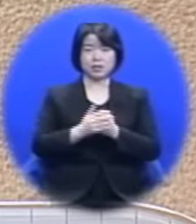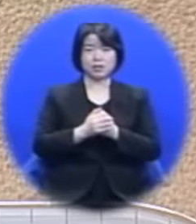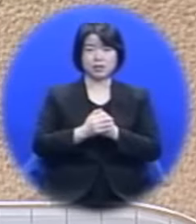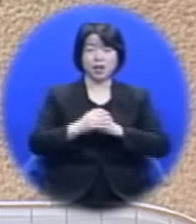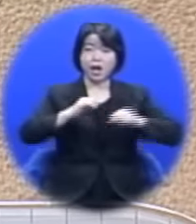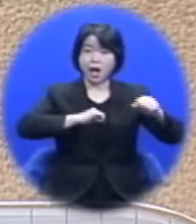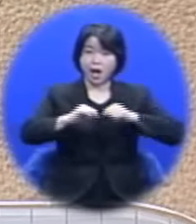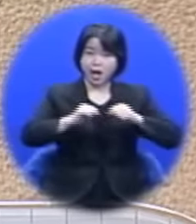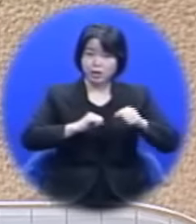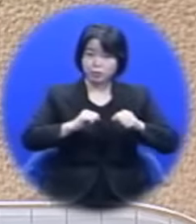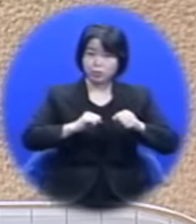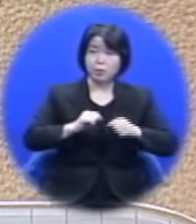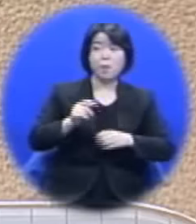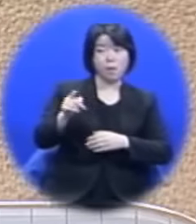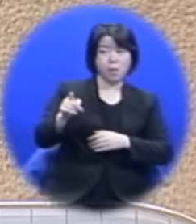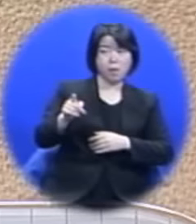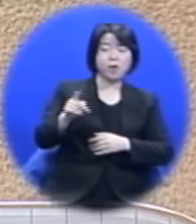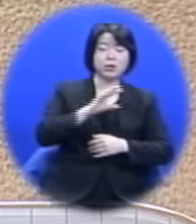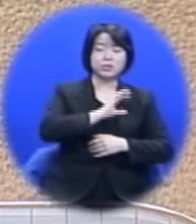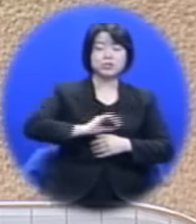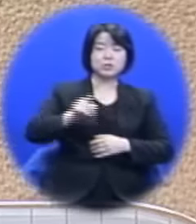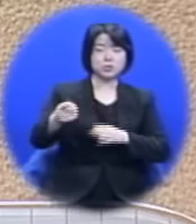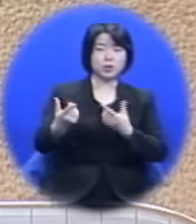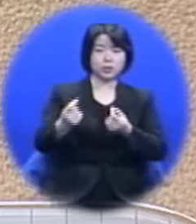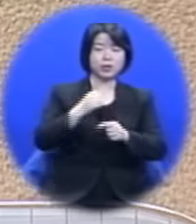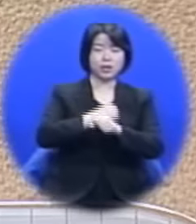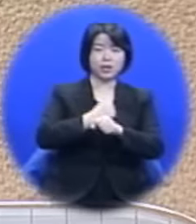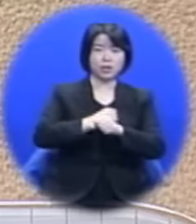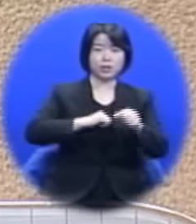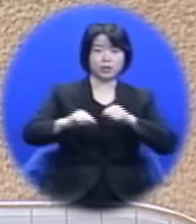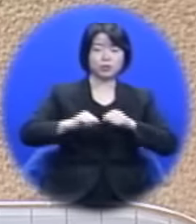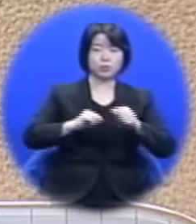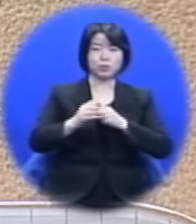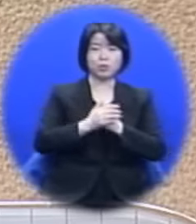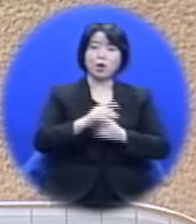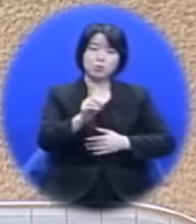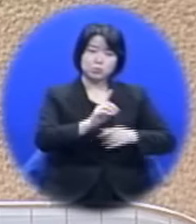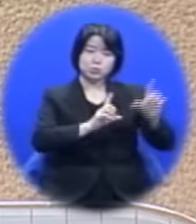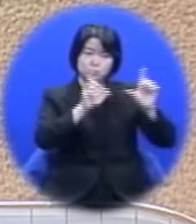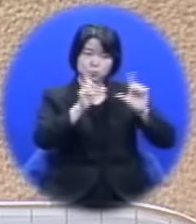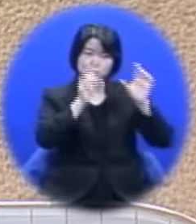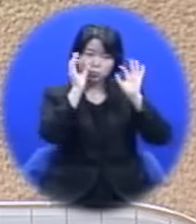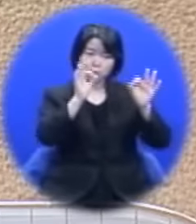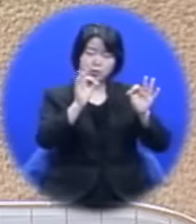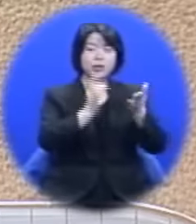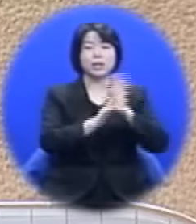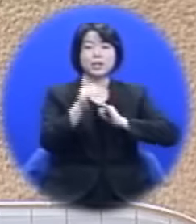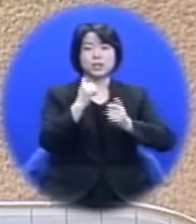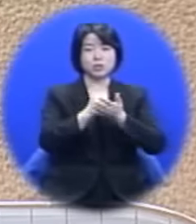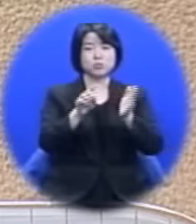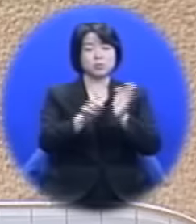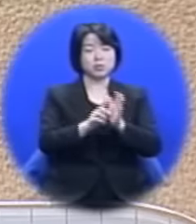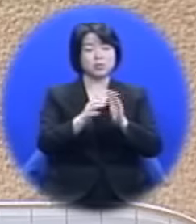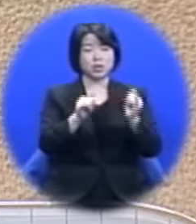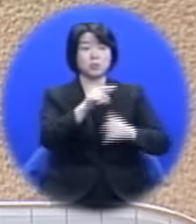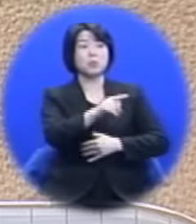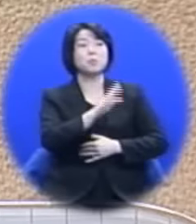행동하면 아 크리스천은 저렇게 하는구나 무슨 모습을 보면 아 예수 믿는 사람은